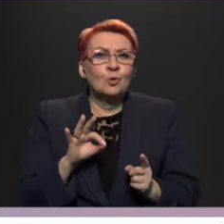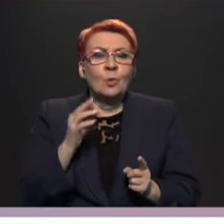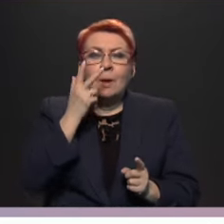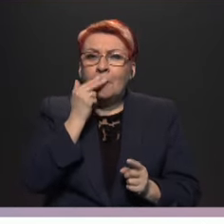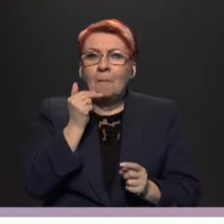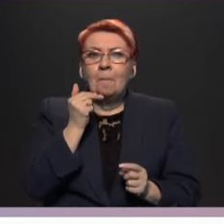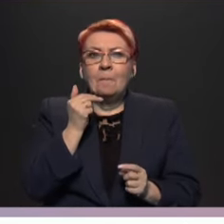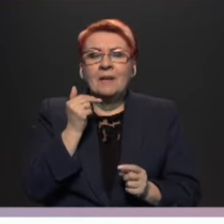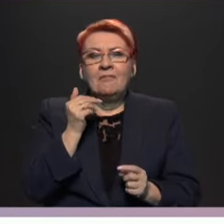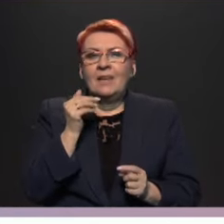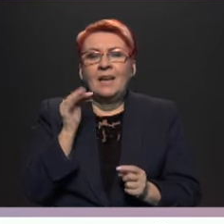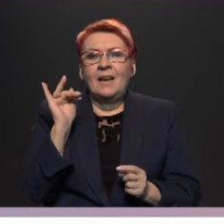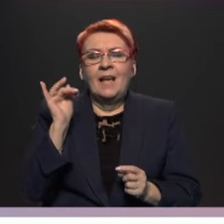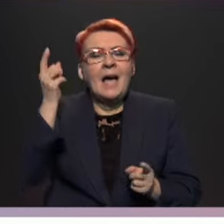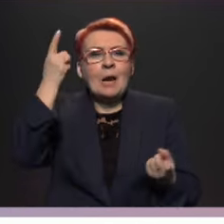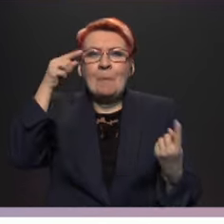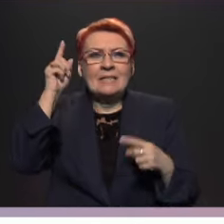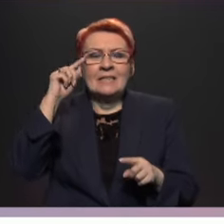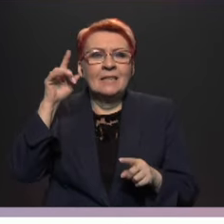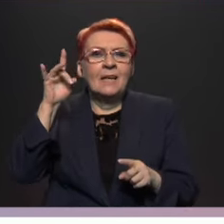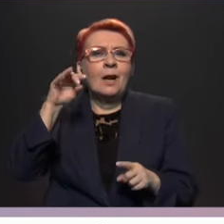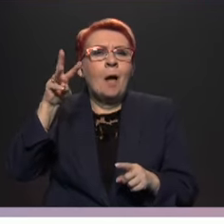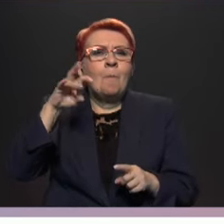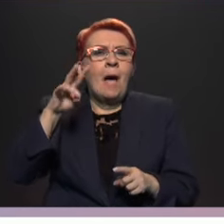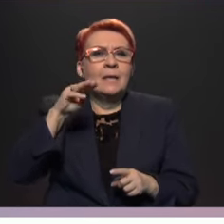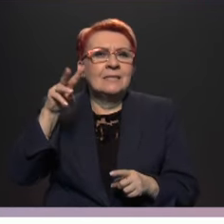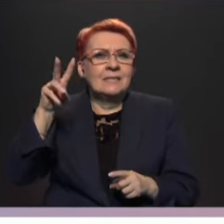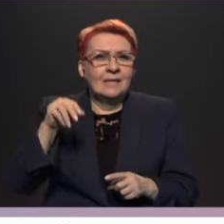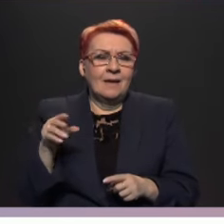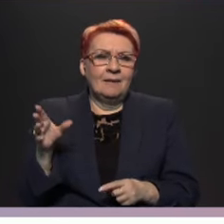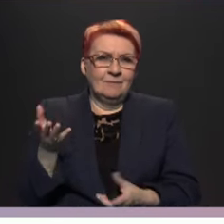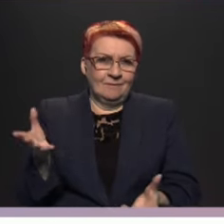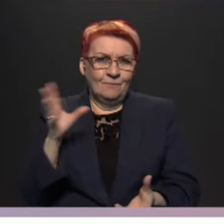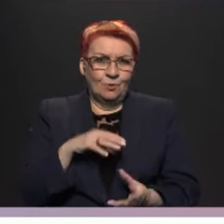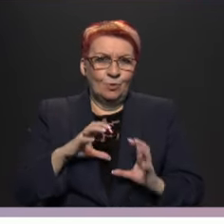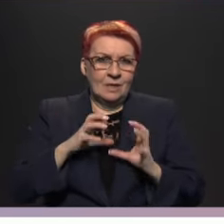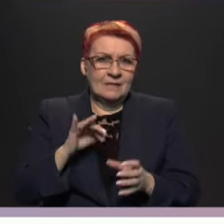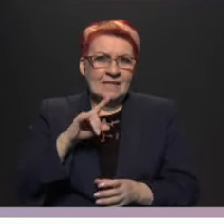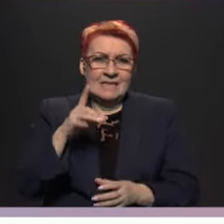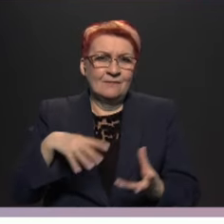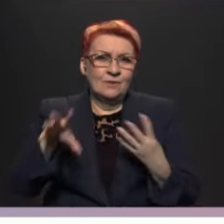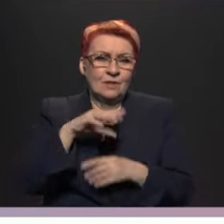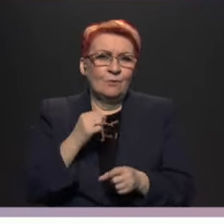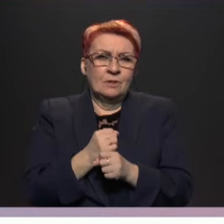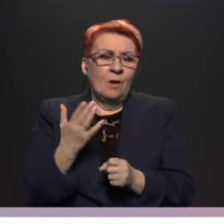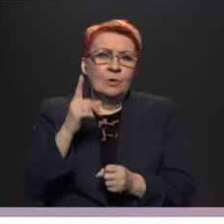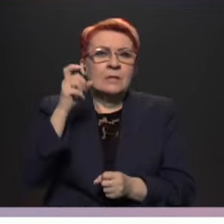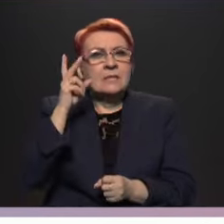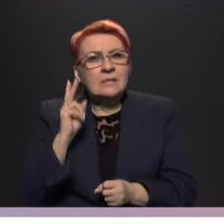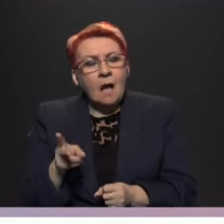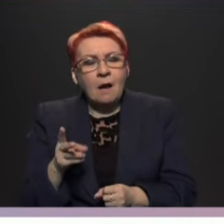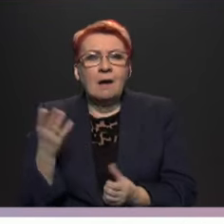привыкли романтизировать, в общем-то, все на свете и из всего делать какой-то вот знак,